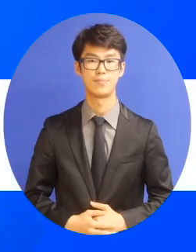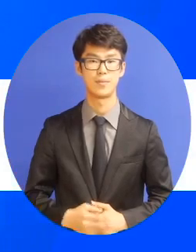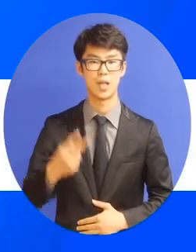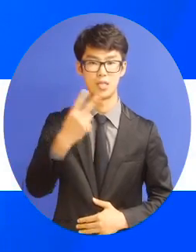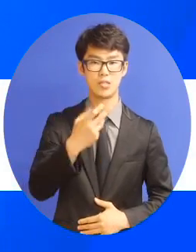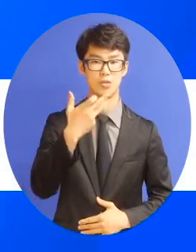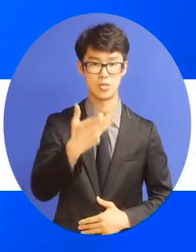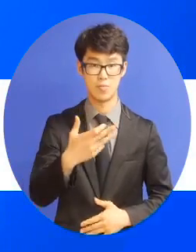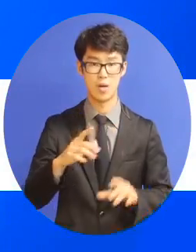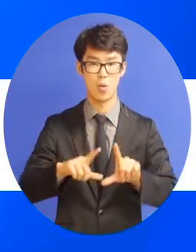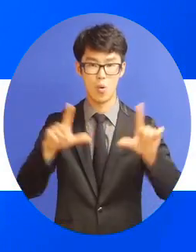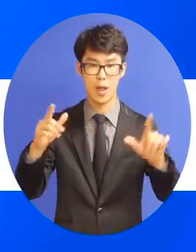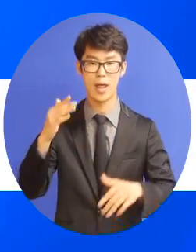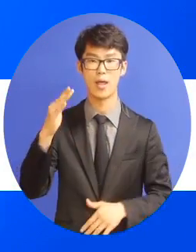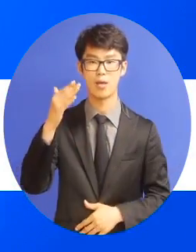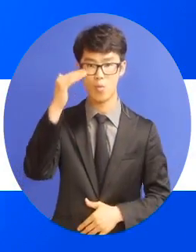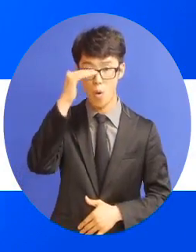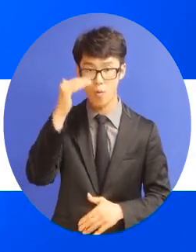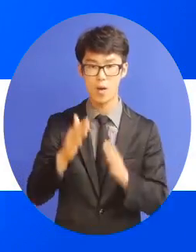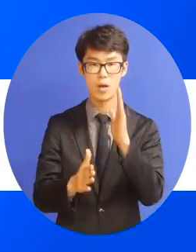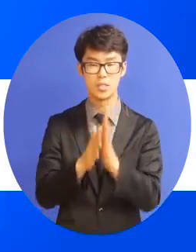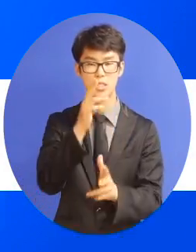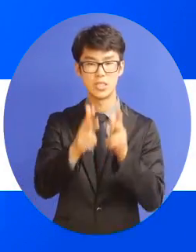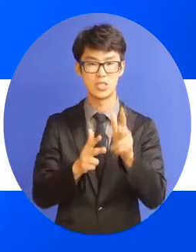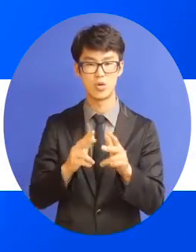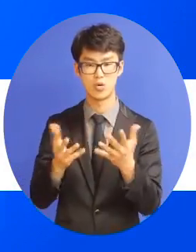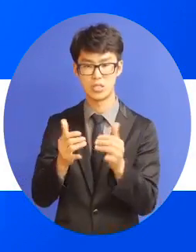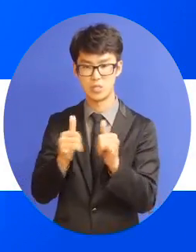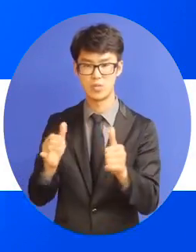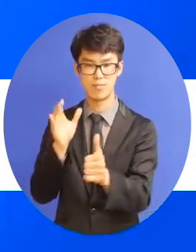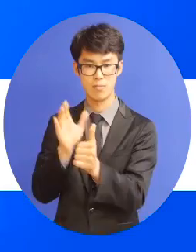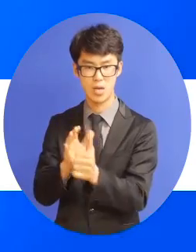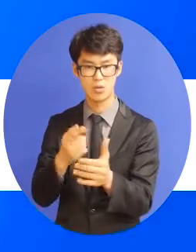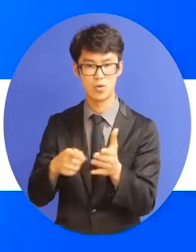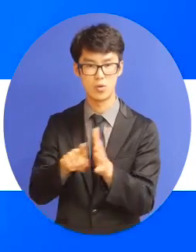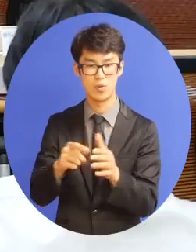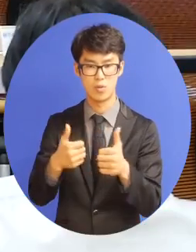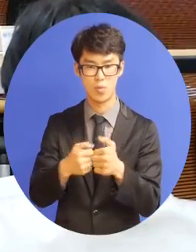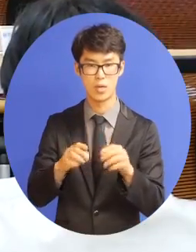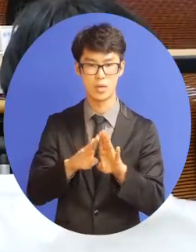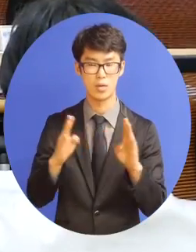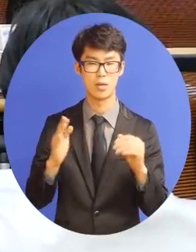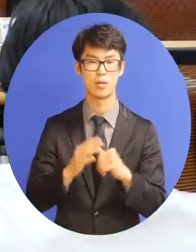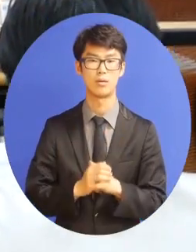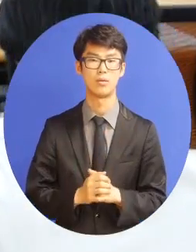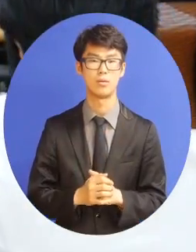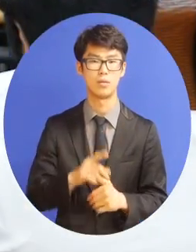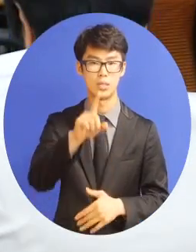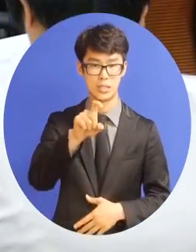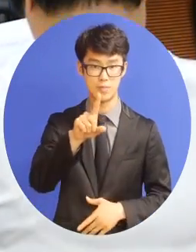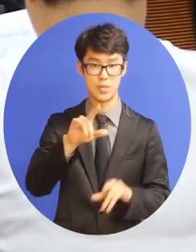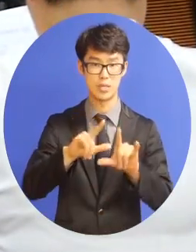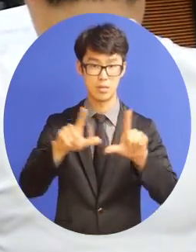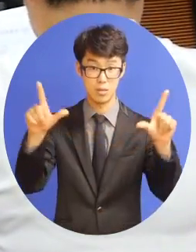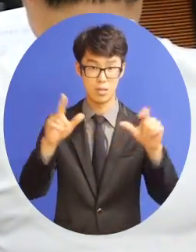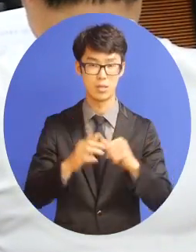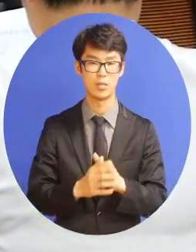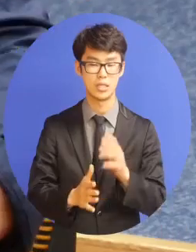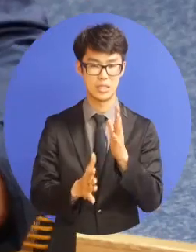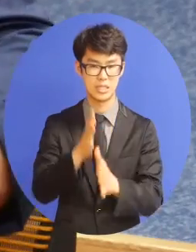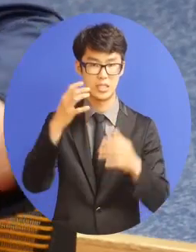2018 올해 관광도시 사업 지역 주민 협의에 위촉식이 열렸습니다 지난 11일 공주 시청